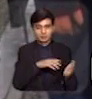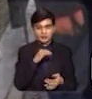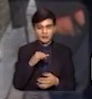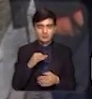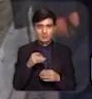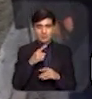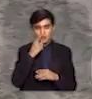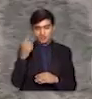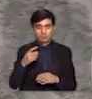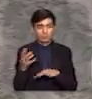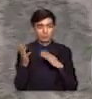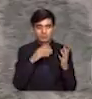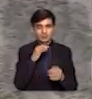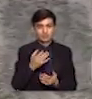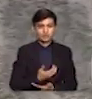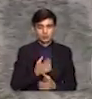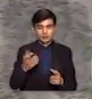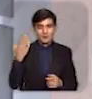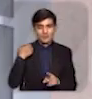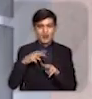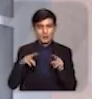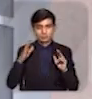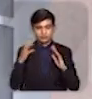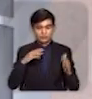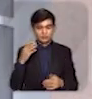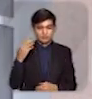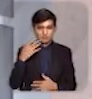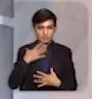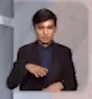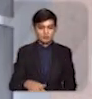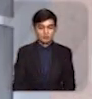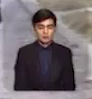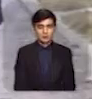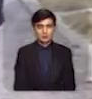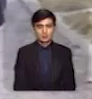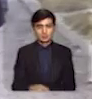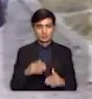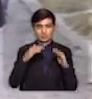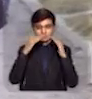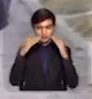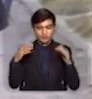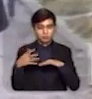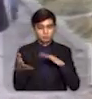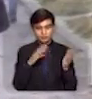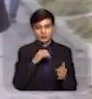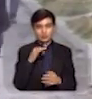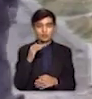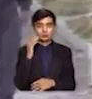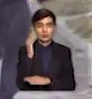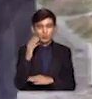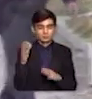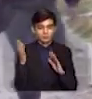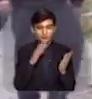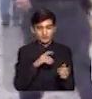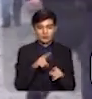шақырым жерге жетіпті. Тұрғындар мұндай дауыл бұрын соңды болмады дейді. Шатыр ұшып, мынау столбаларын қайылтырып, ұсақа